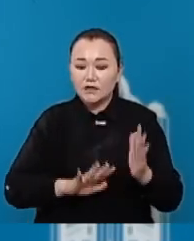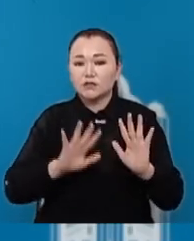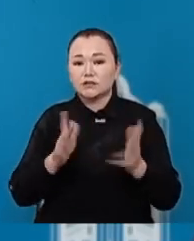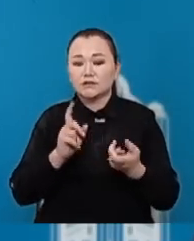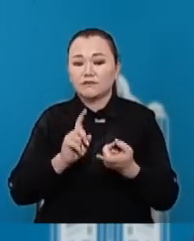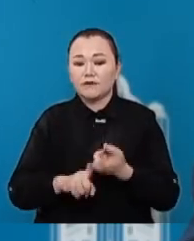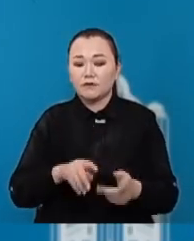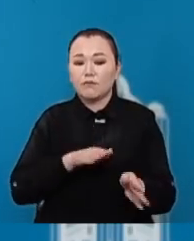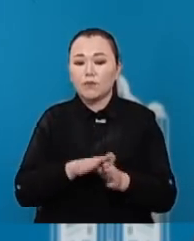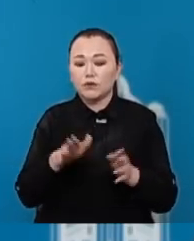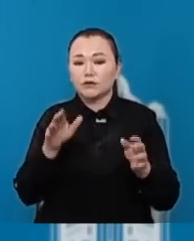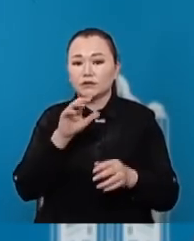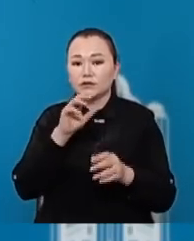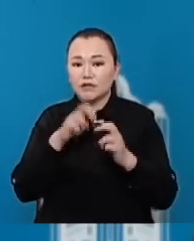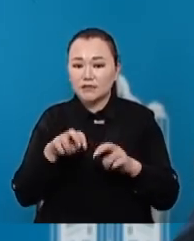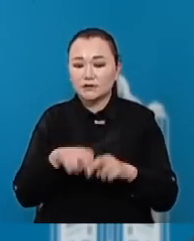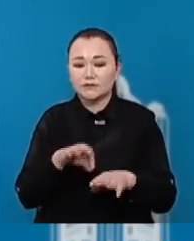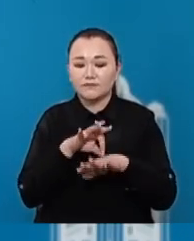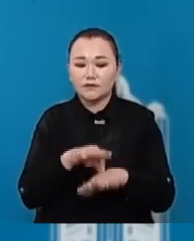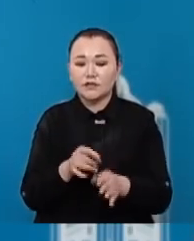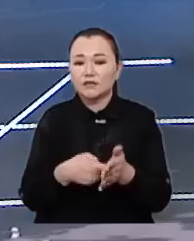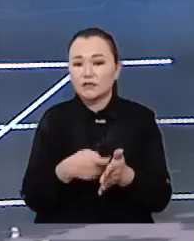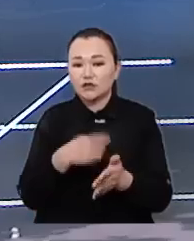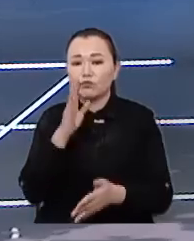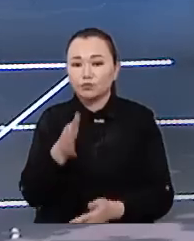бойынша толық тергеу жүргізіледі.